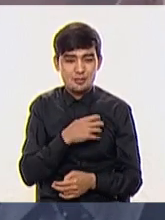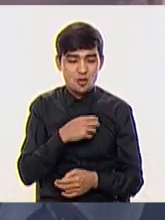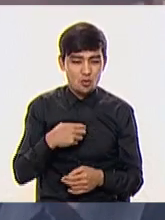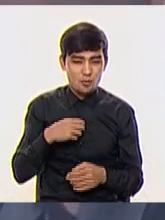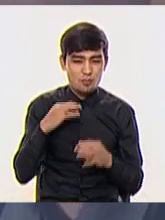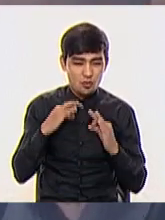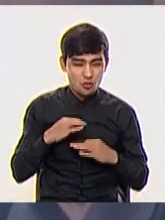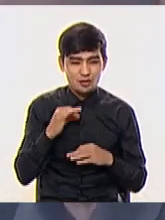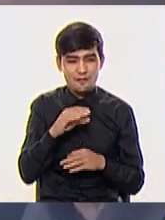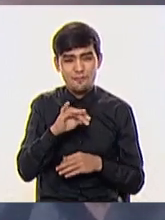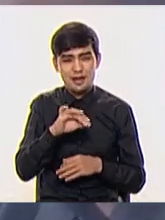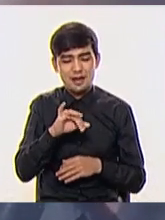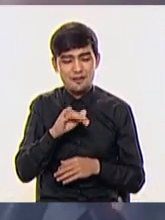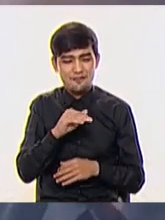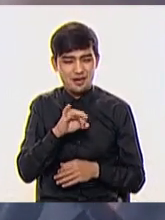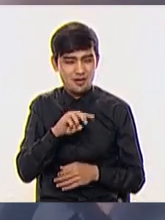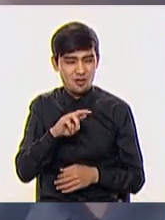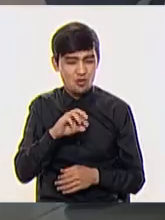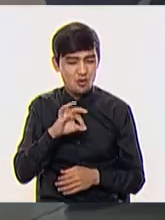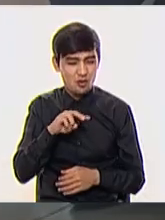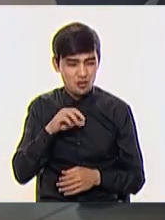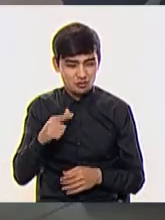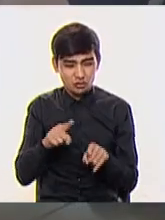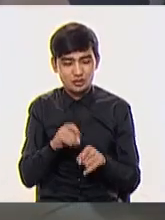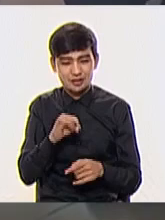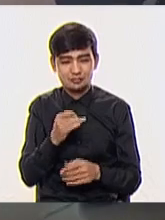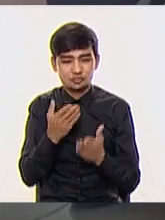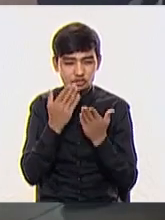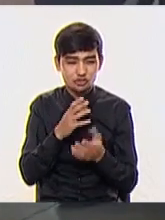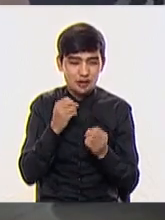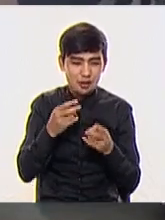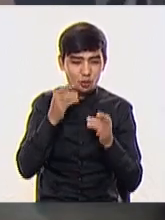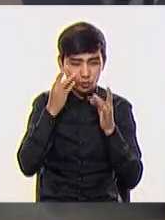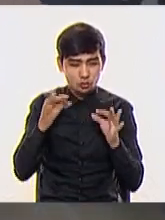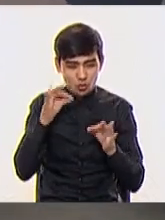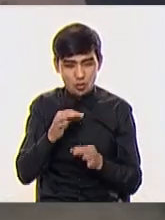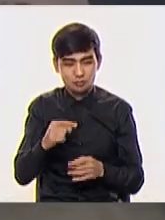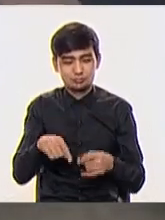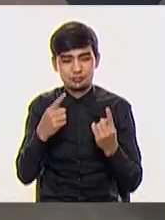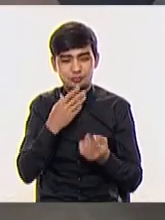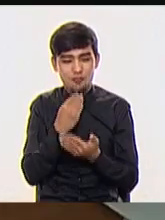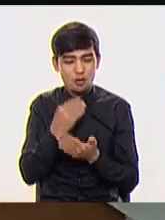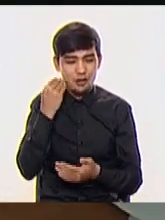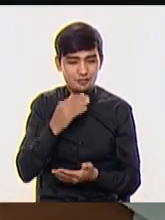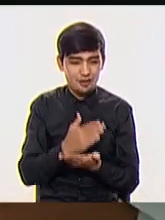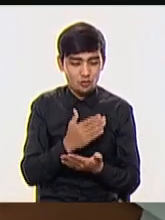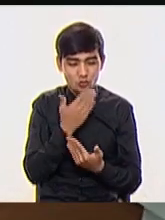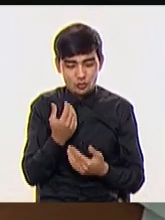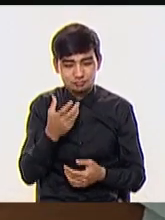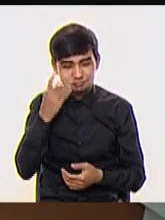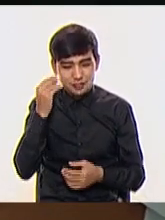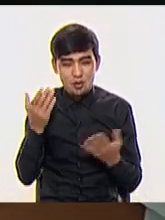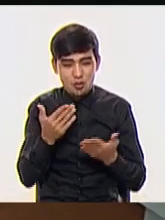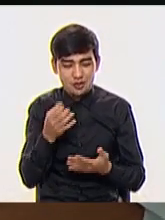филологи. Оценивали степень культуры чтения, осмысления, выделения главного, развитие личностных качеств. В проекте приняли